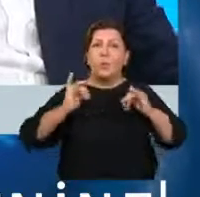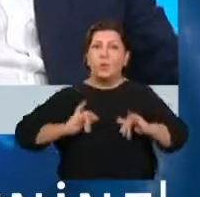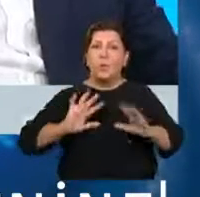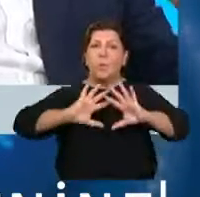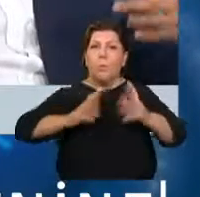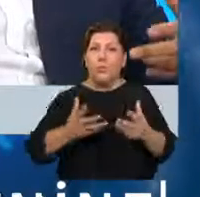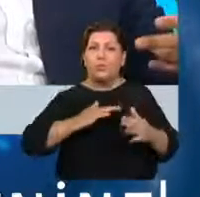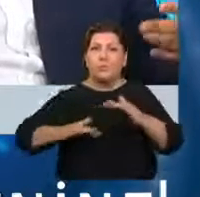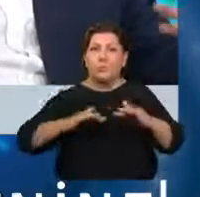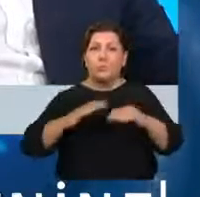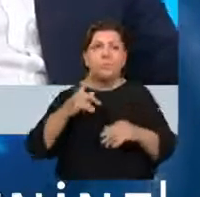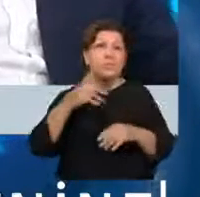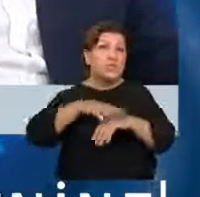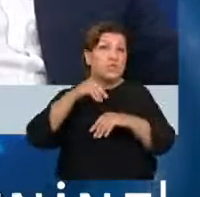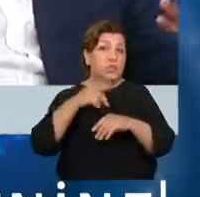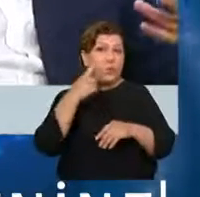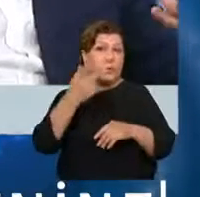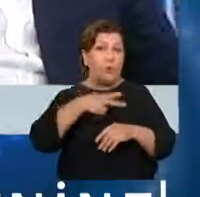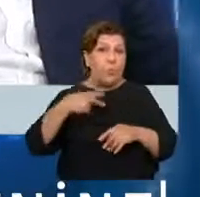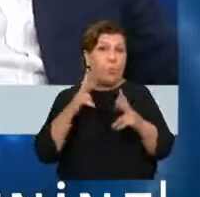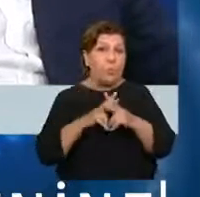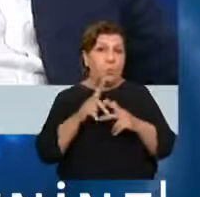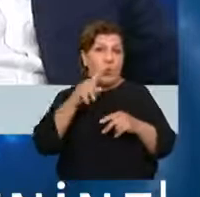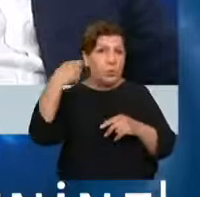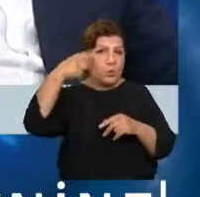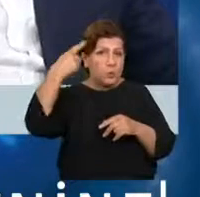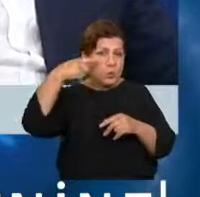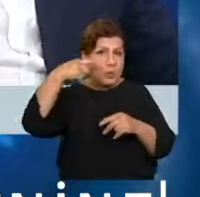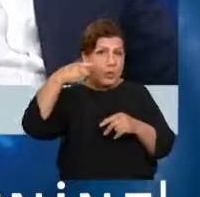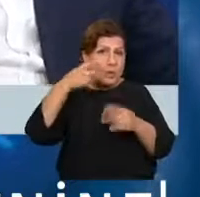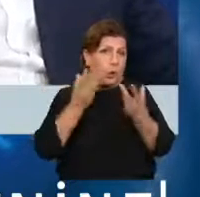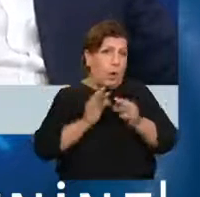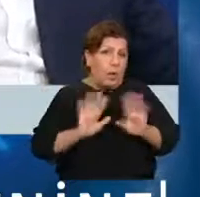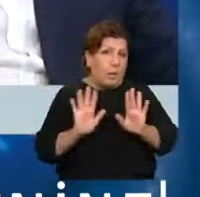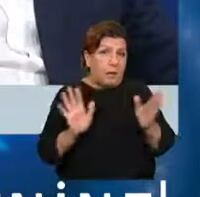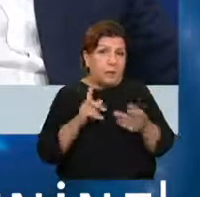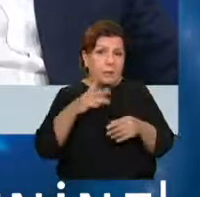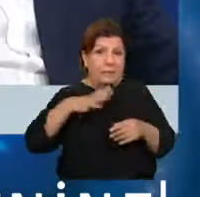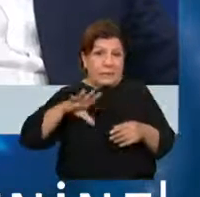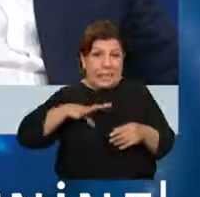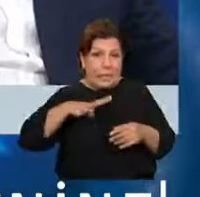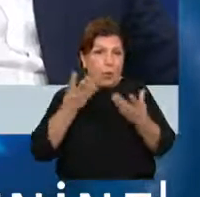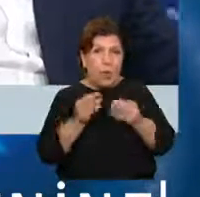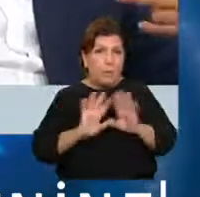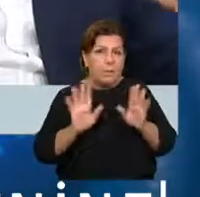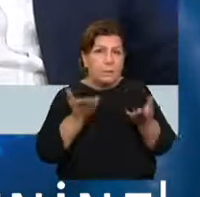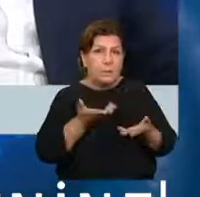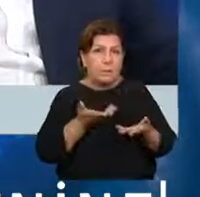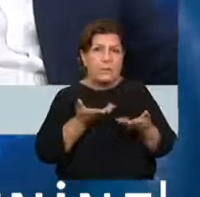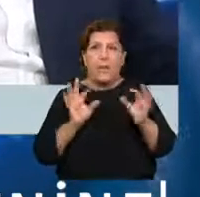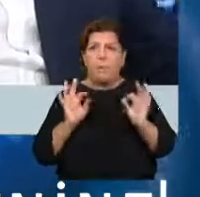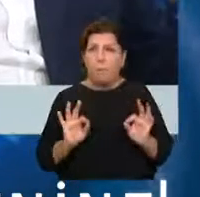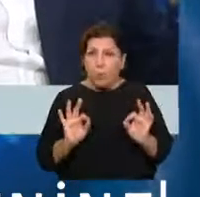diye herhalde İsveç hükümeti Belediyesi polisi böyle bir amaç içerisinde olamaz böyle bir arzusu olamaz buradaki